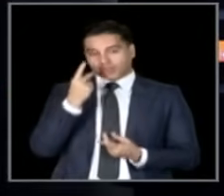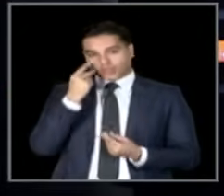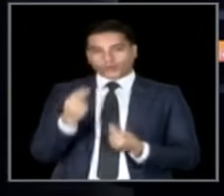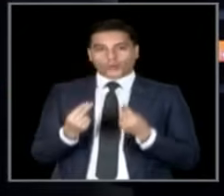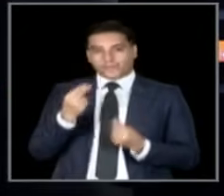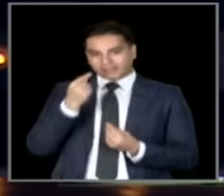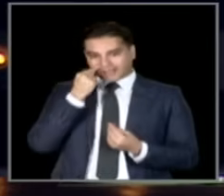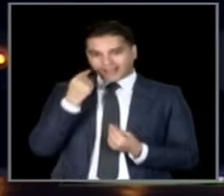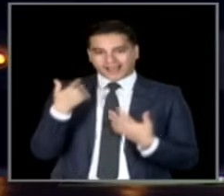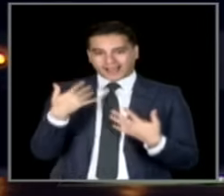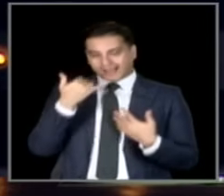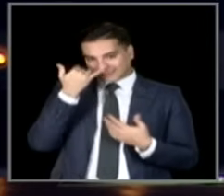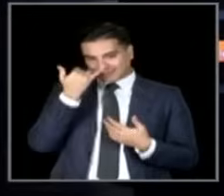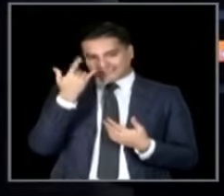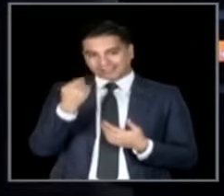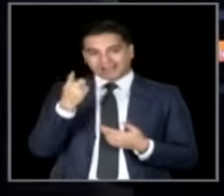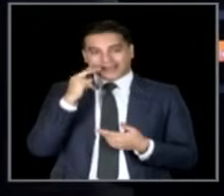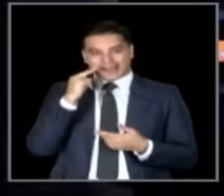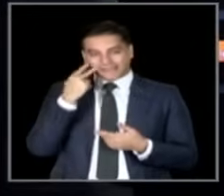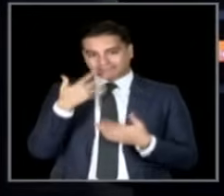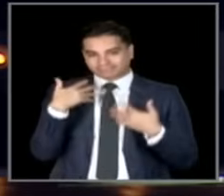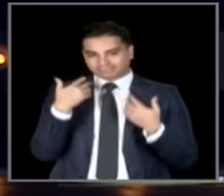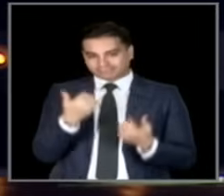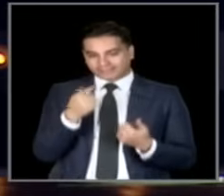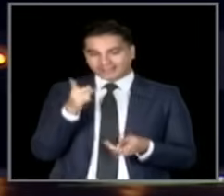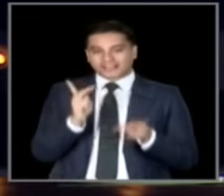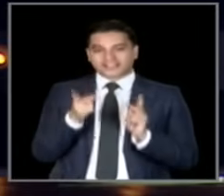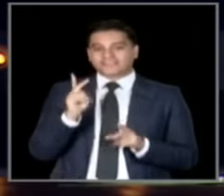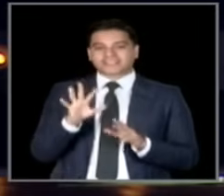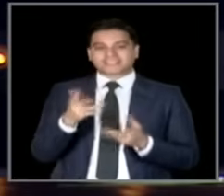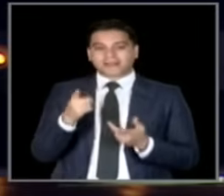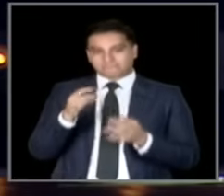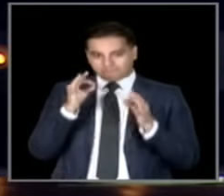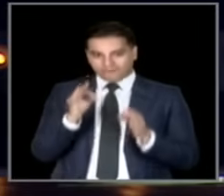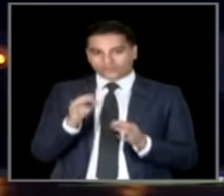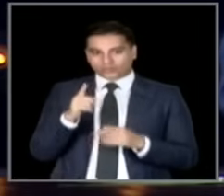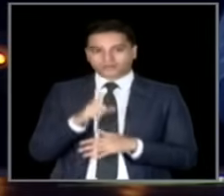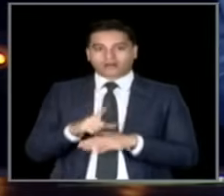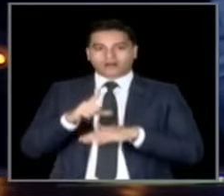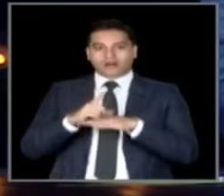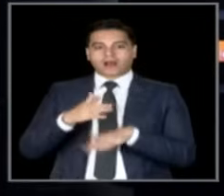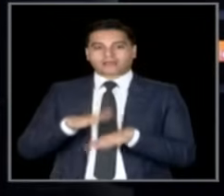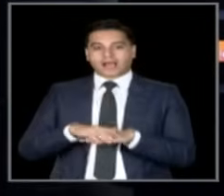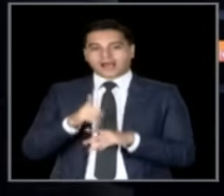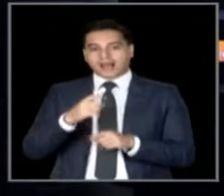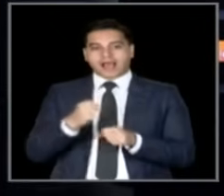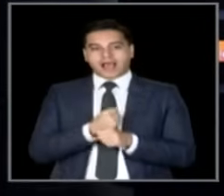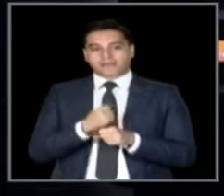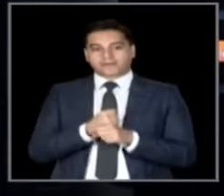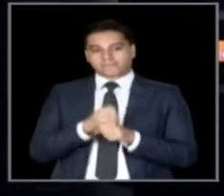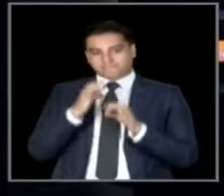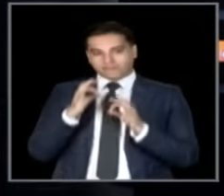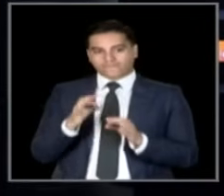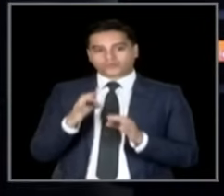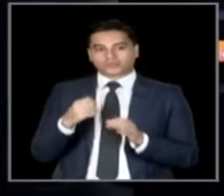الكوميديان، ازيك يا يوسف؟ الحمد لله. احتفلت معاهم ازاي؟ المفروض انت بقى قائد الحاجات دي. مفروض. لا والله ما احتفلناش